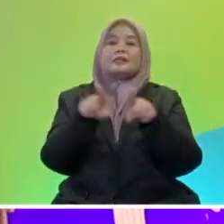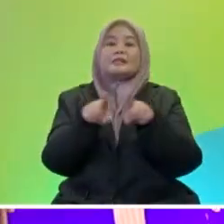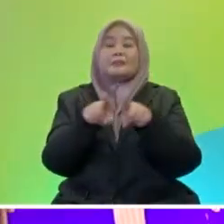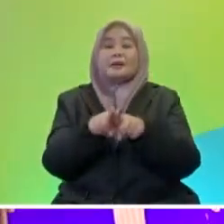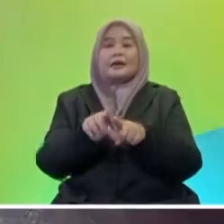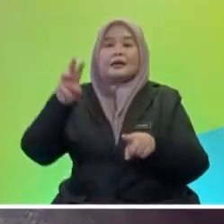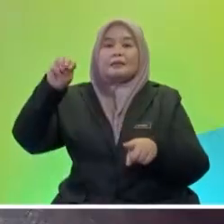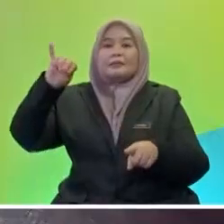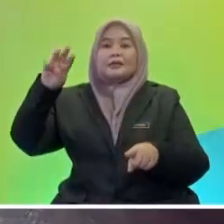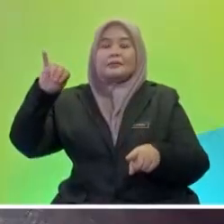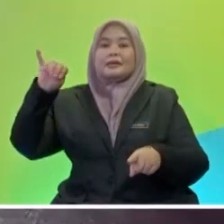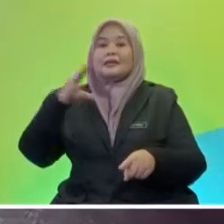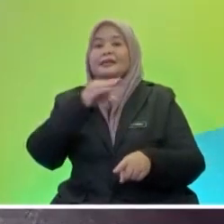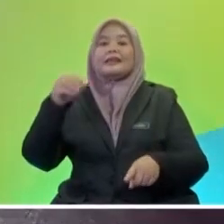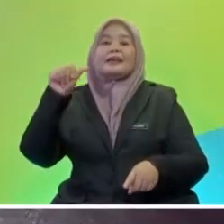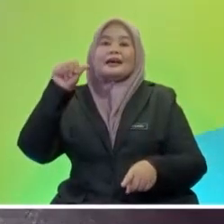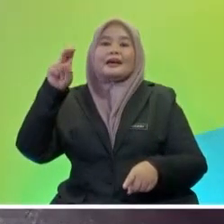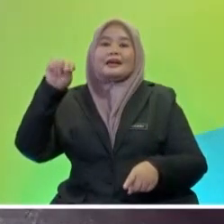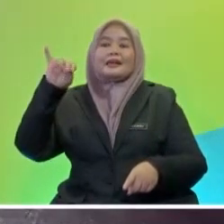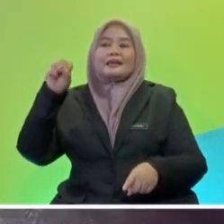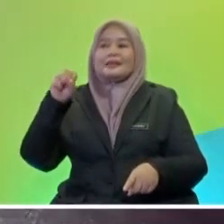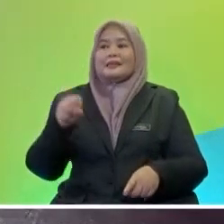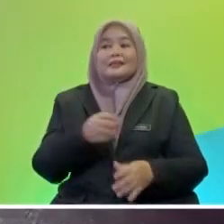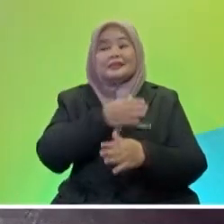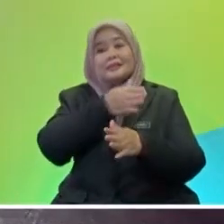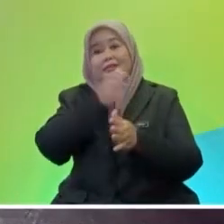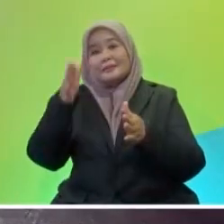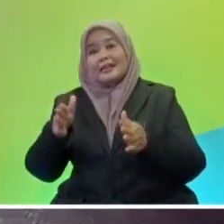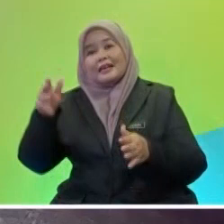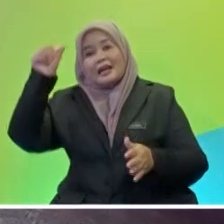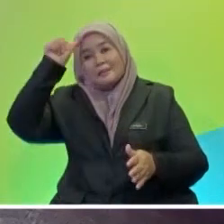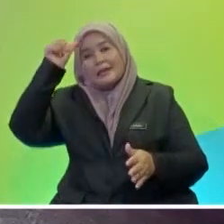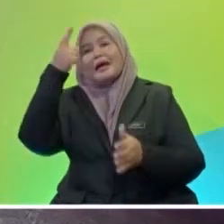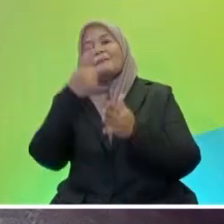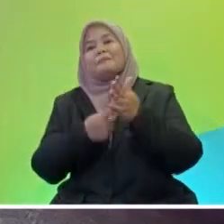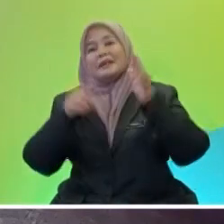Mini dan Anis Oke Aiman di sebelah Aiman